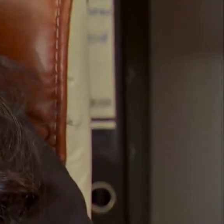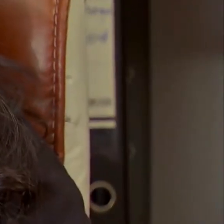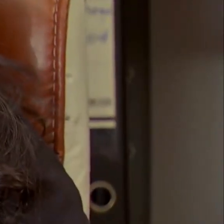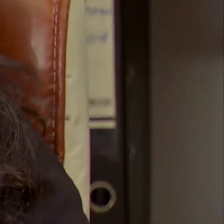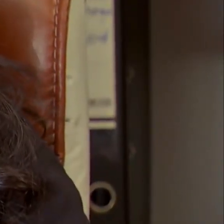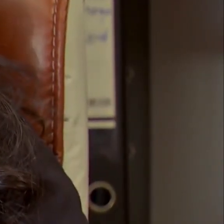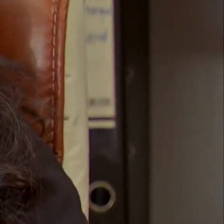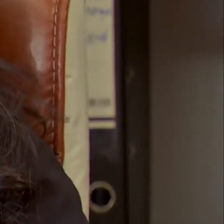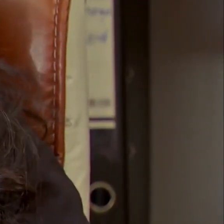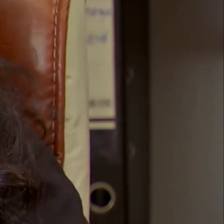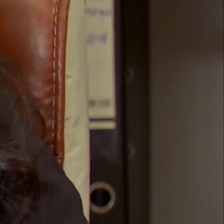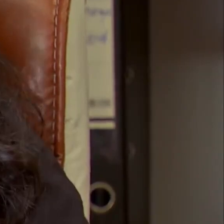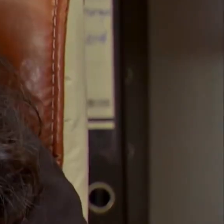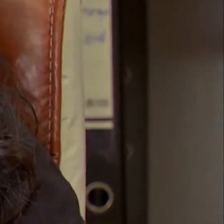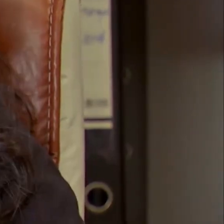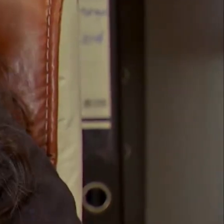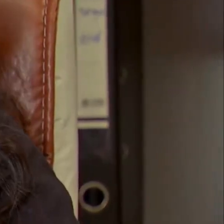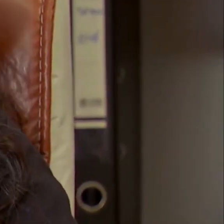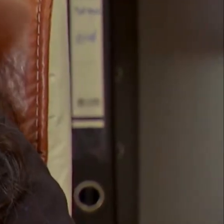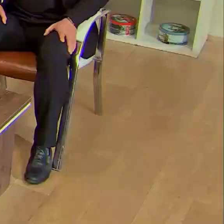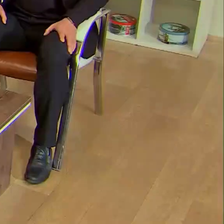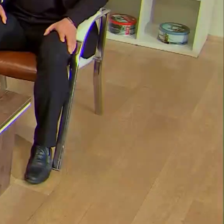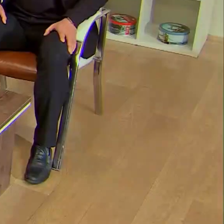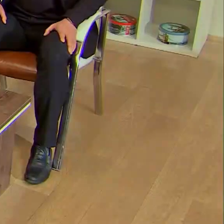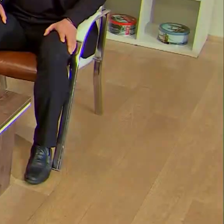Koltuğa yaslandı, yüzünde ağır bir makyaj.